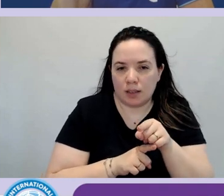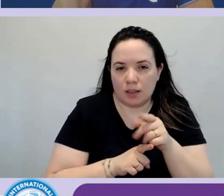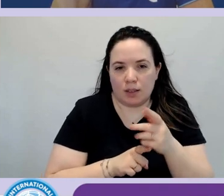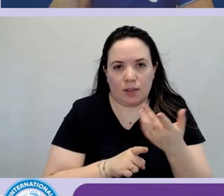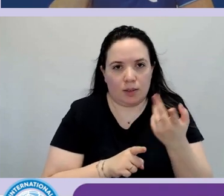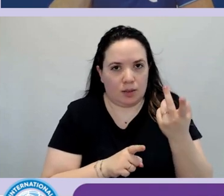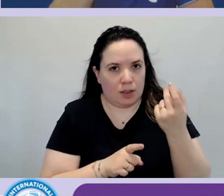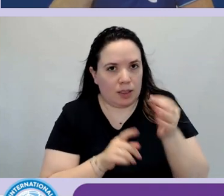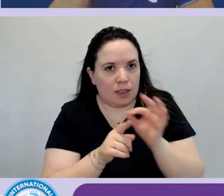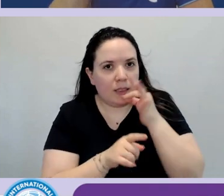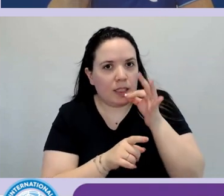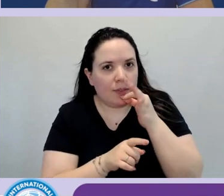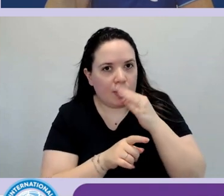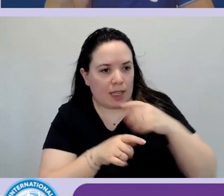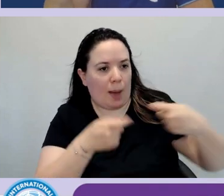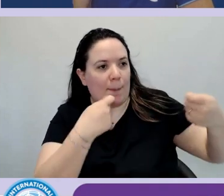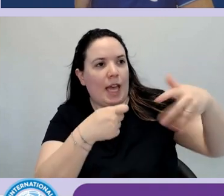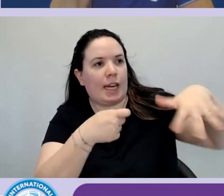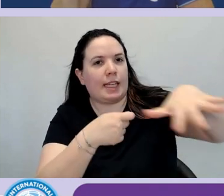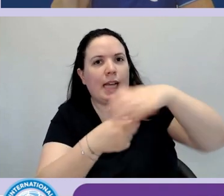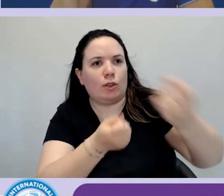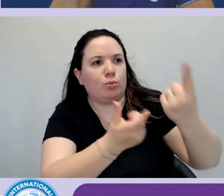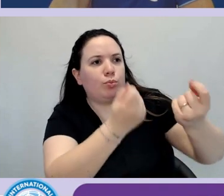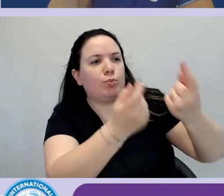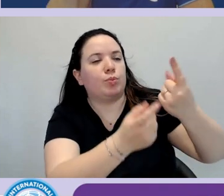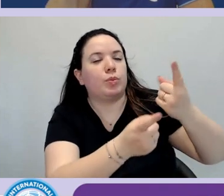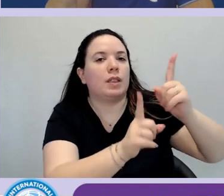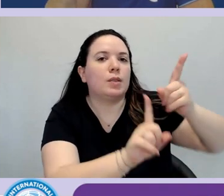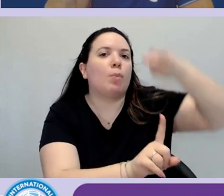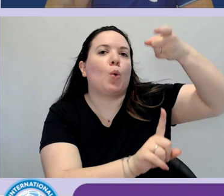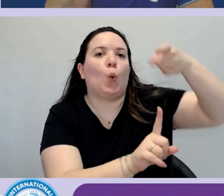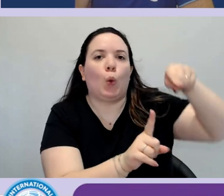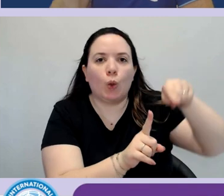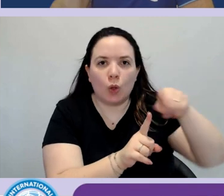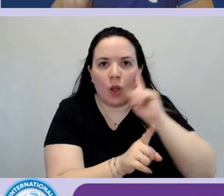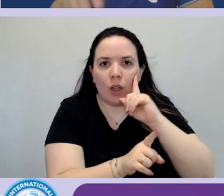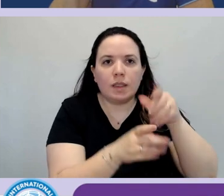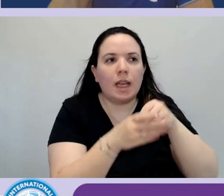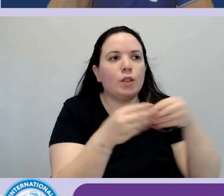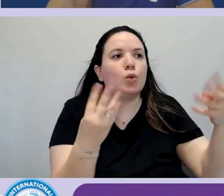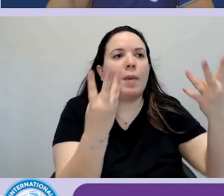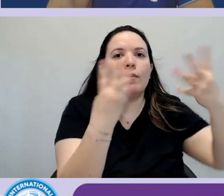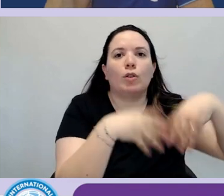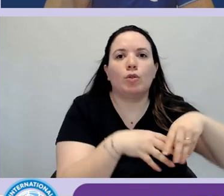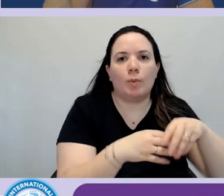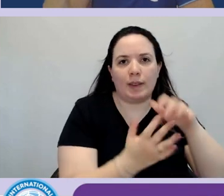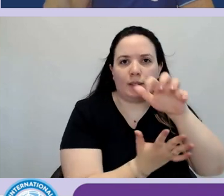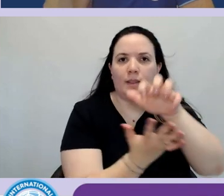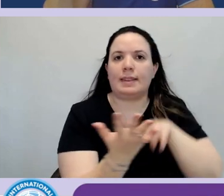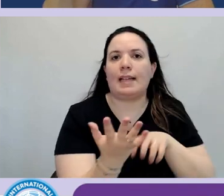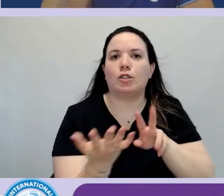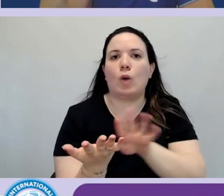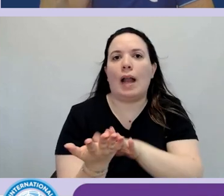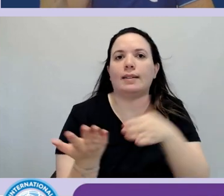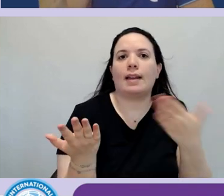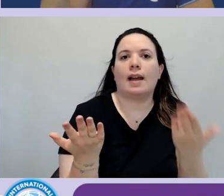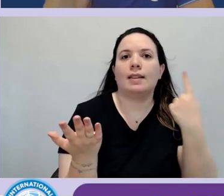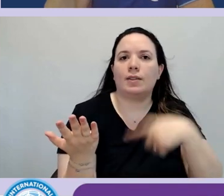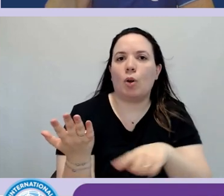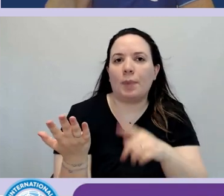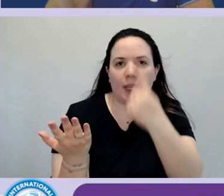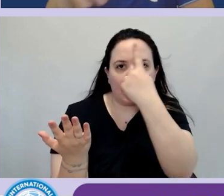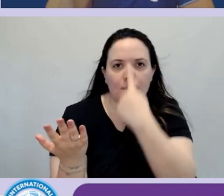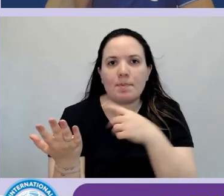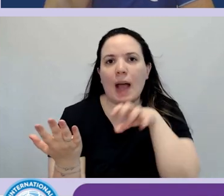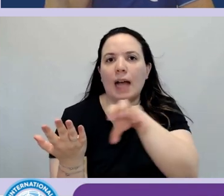vengono già fatte dal mercato se uno strumento automatizzato Mi genera un testo alternativo per un'immagine